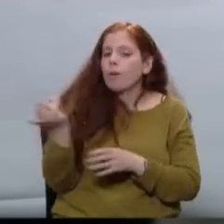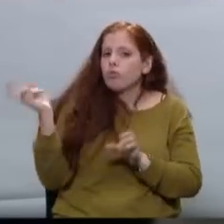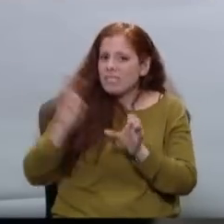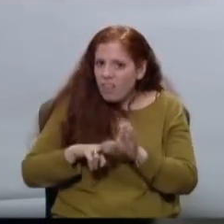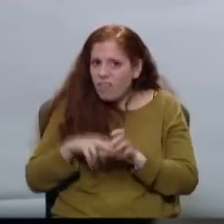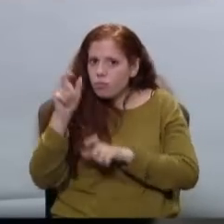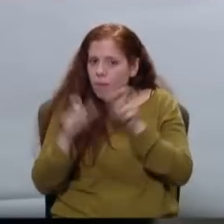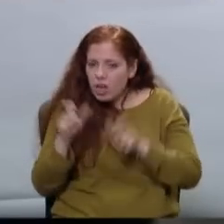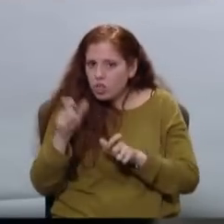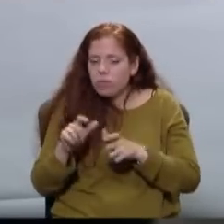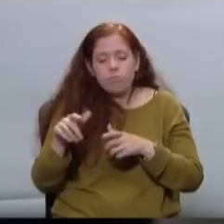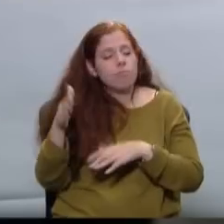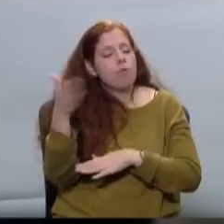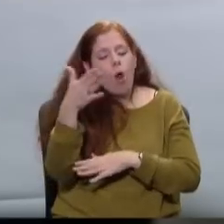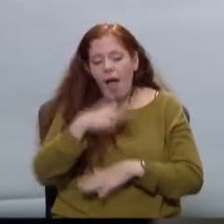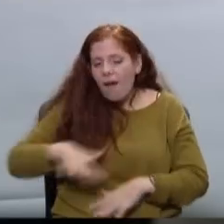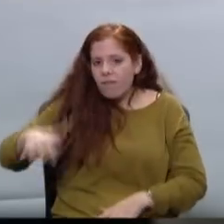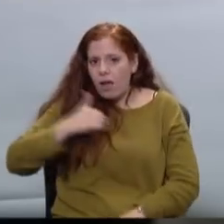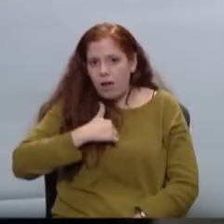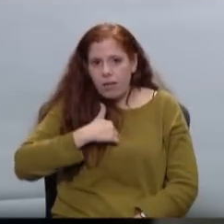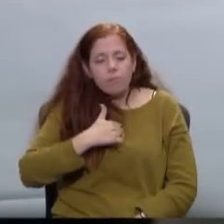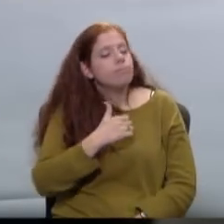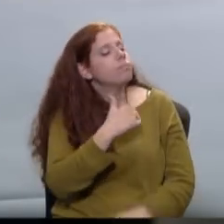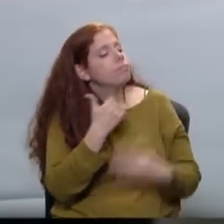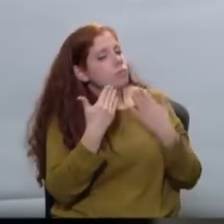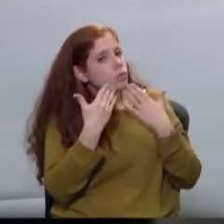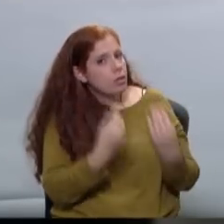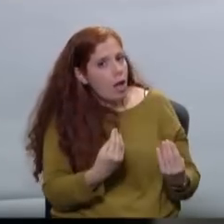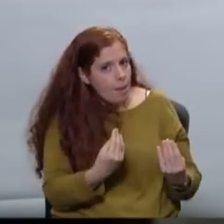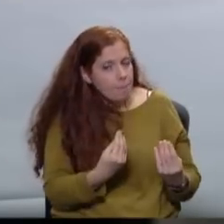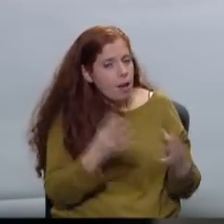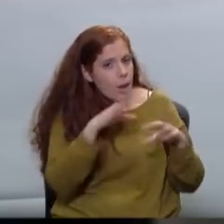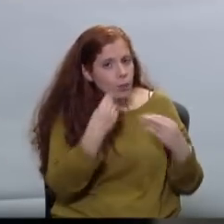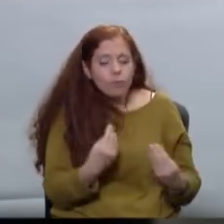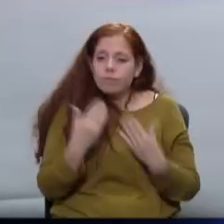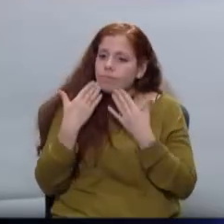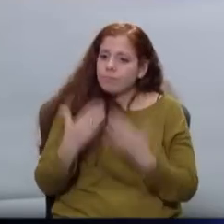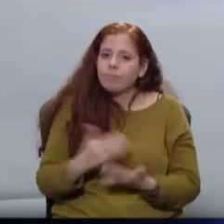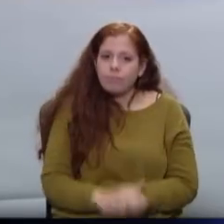אנשים, כן, בכל רחבי קנדה. יואב זהבי, כתב חדשות החוץ שלנו כאן, תודה רבה, לילה טוב. תודה.